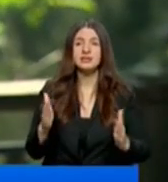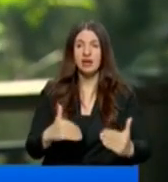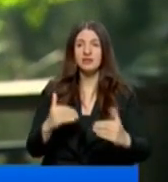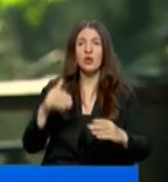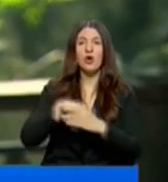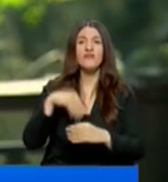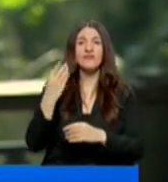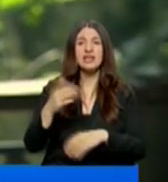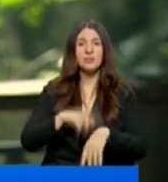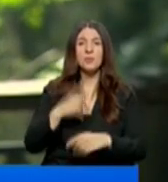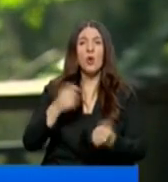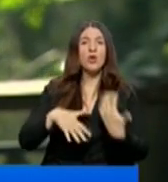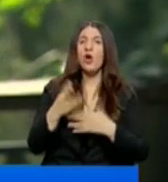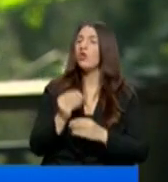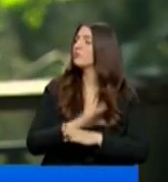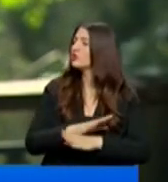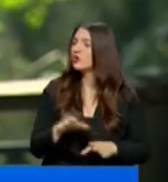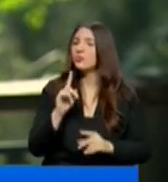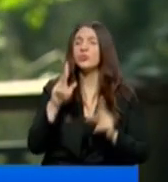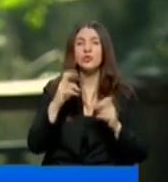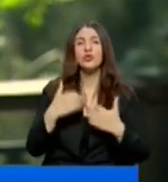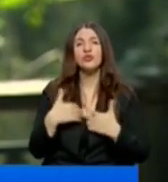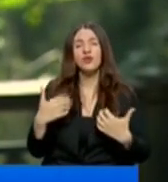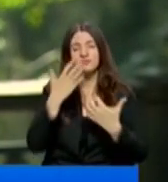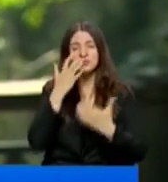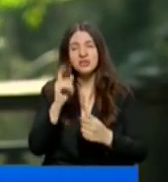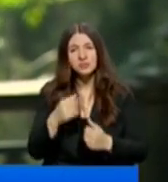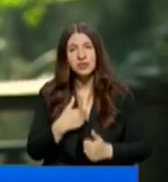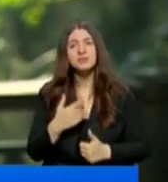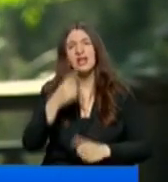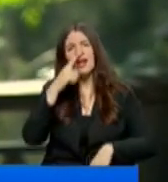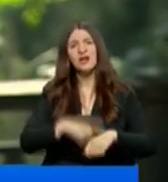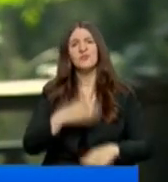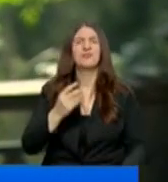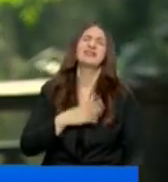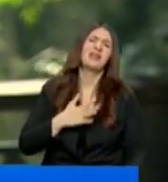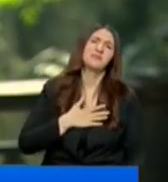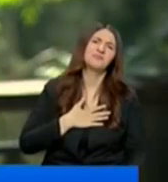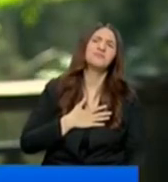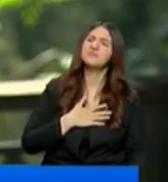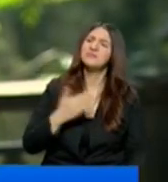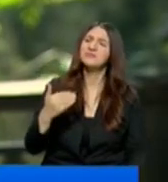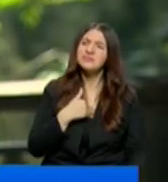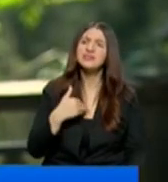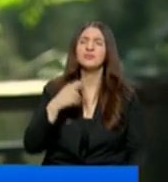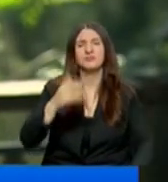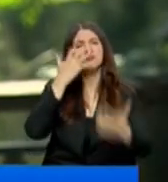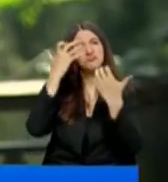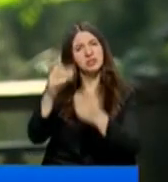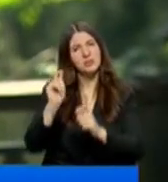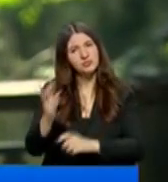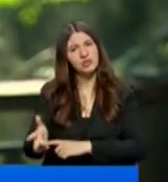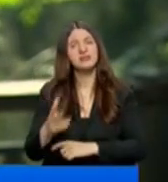oy kullanılırken bir olay olmayacağından bu konuda güvenliği sağlayacağımızdan emin olmalarını isterim. Biz de bunu